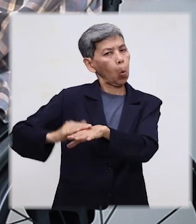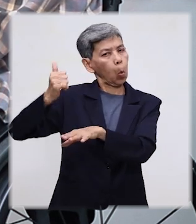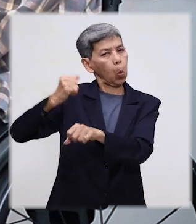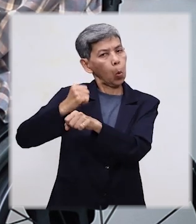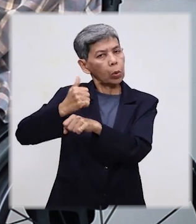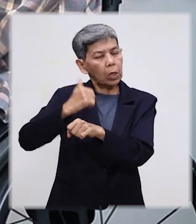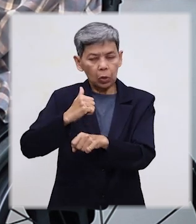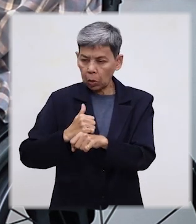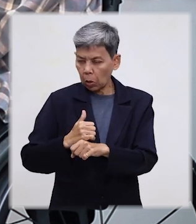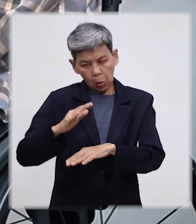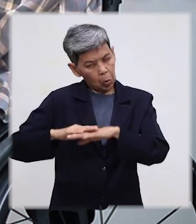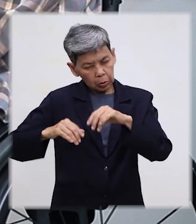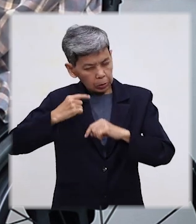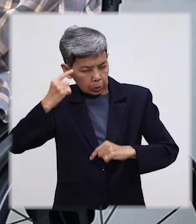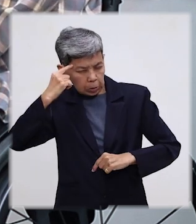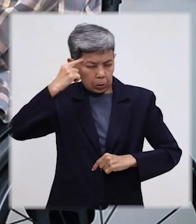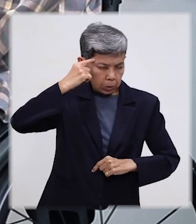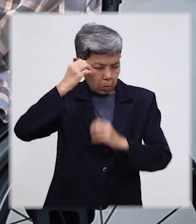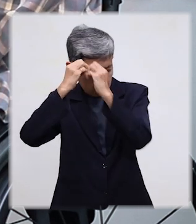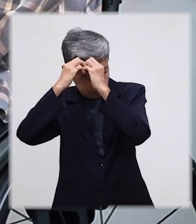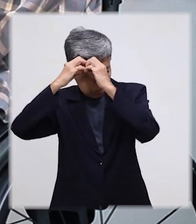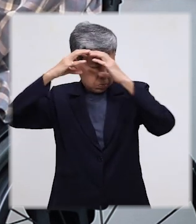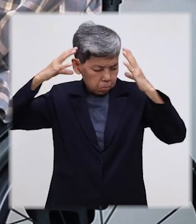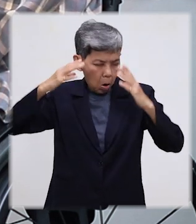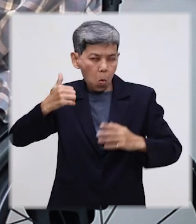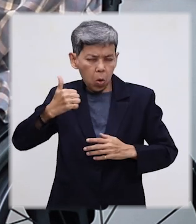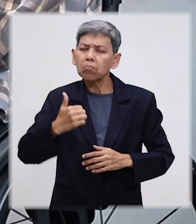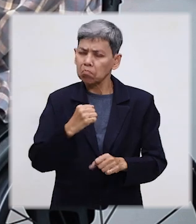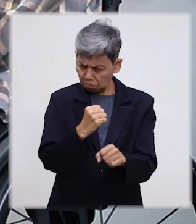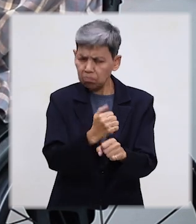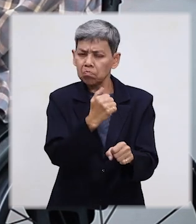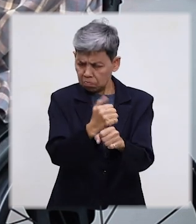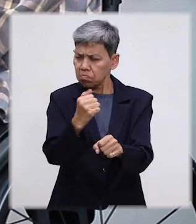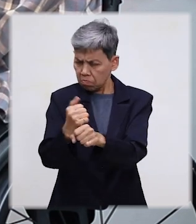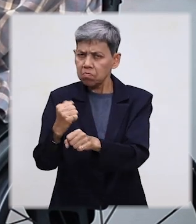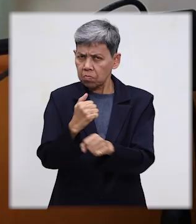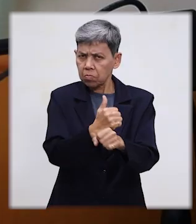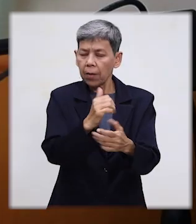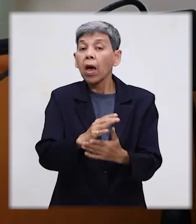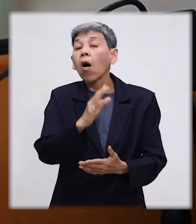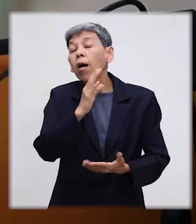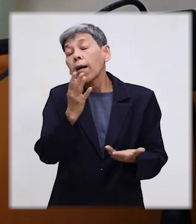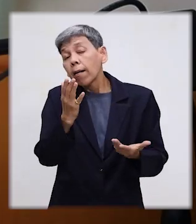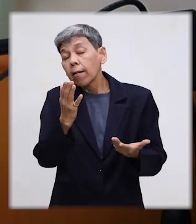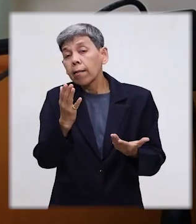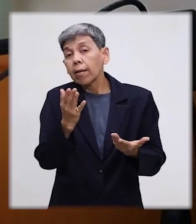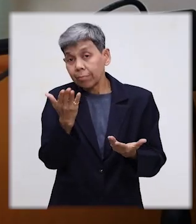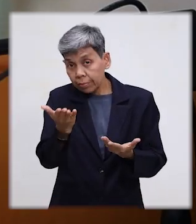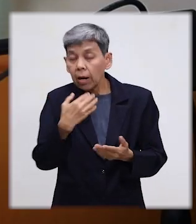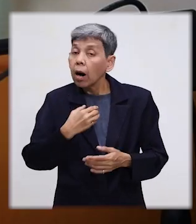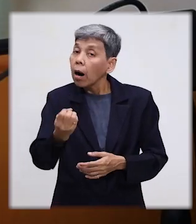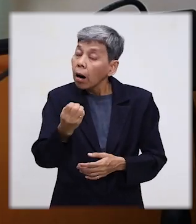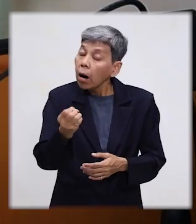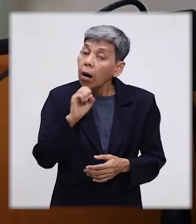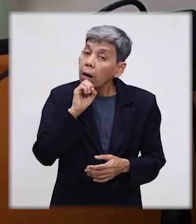มากครับคือเรื่องฝีมือเนี่ยผมไม่ค่อยห่วงแล้วก็ชื่นชมแต่ถ้าอย่างที่คุณอุ๋ยบ